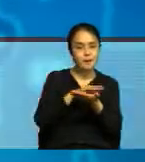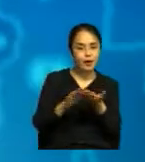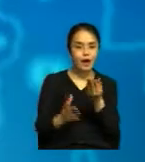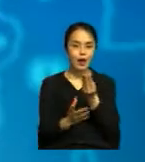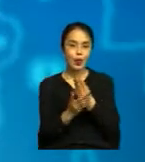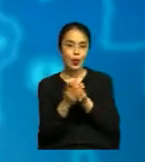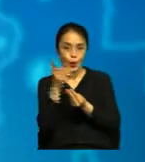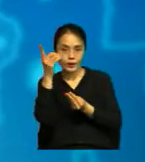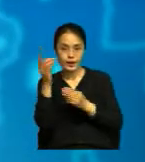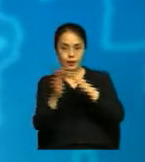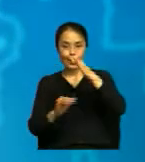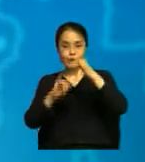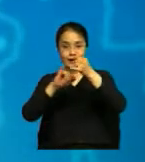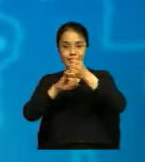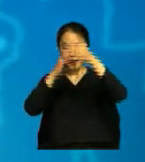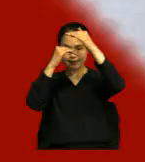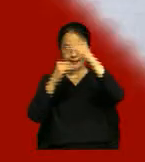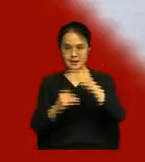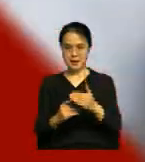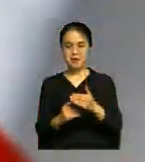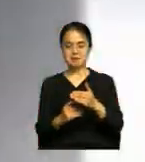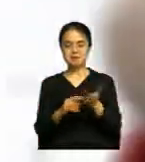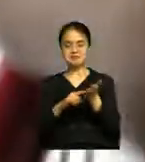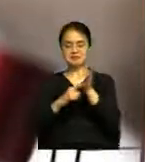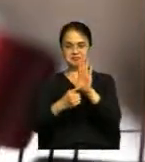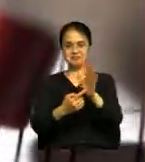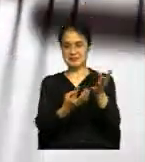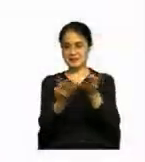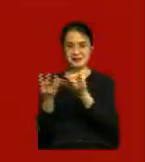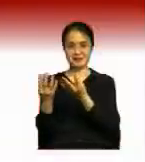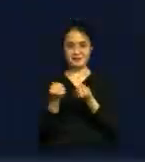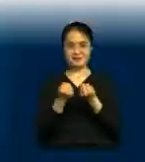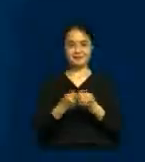공약을 전병천 기자가 짚어봤습니다.